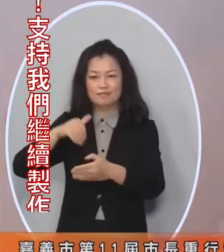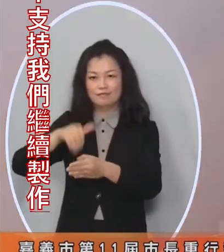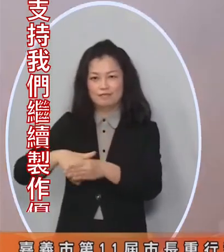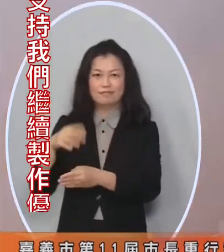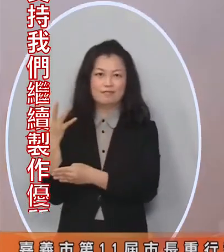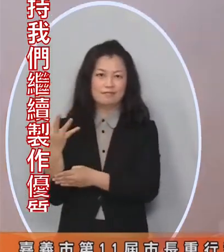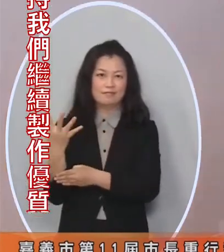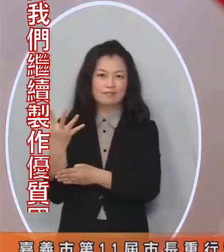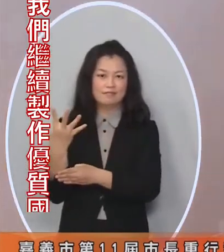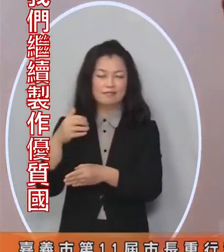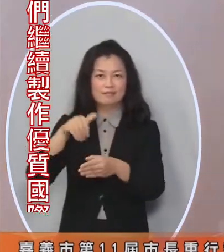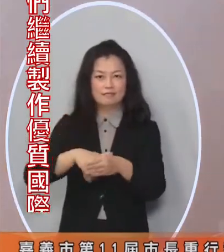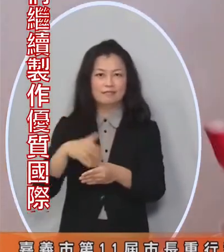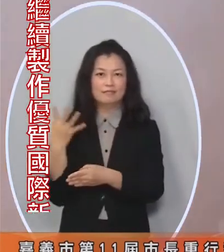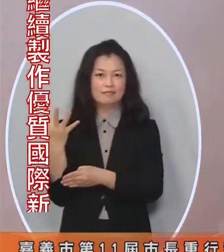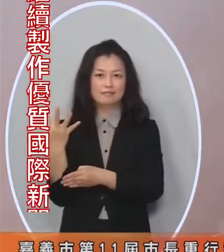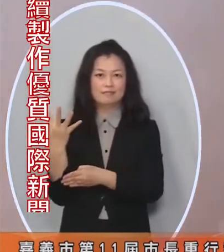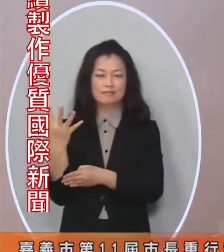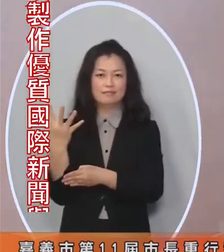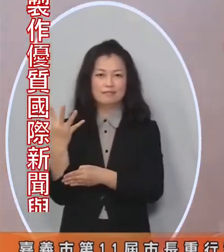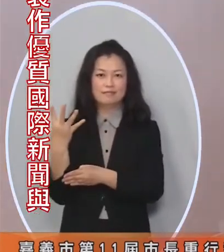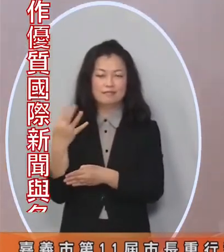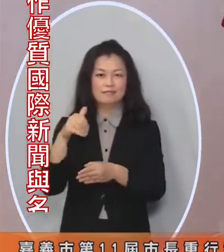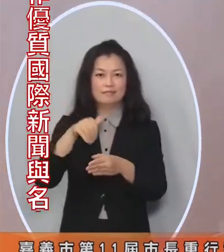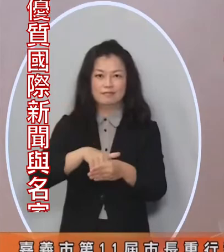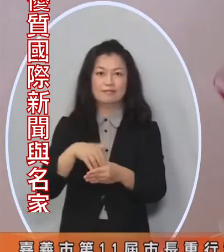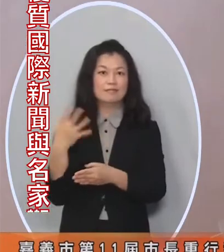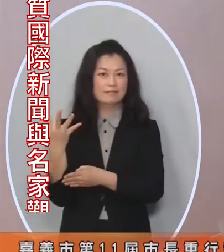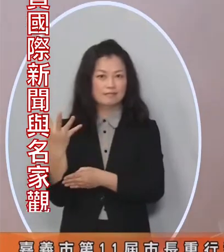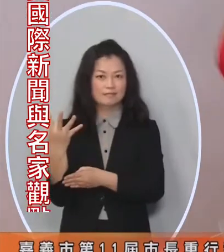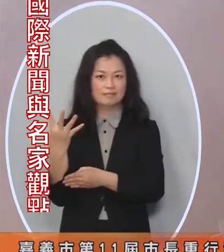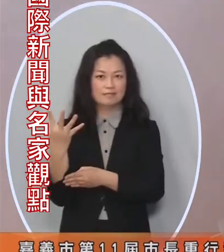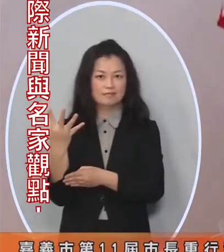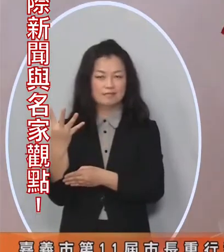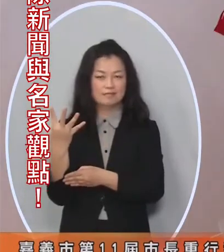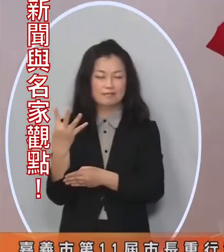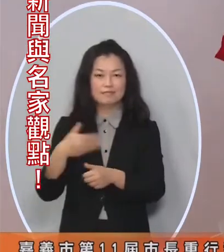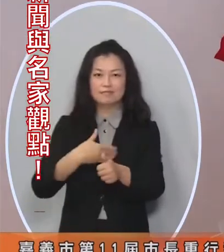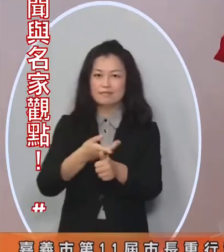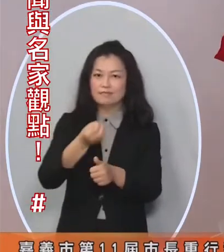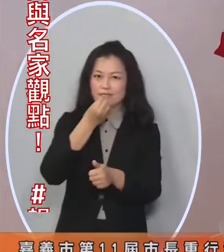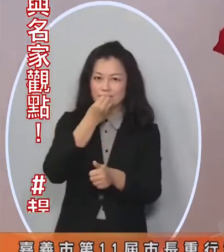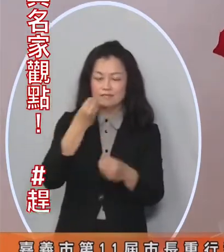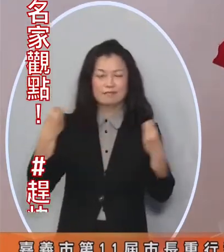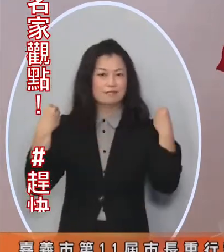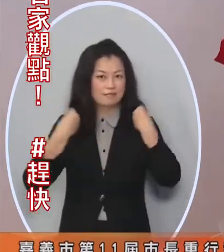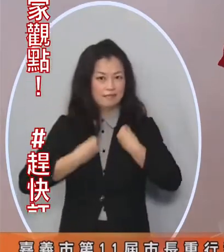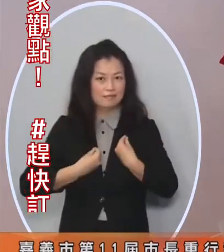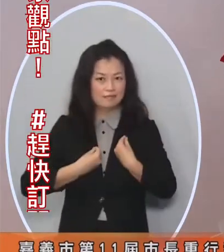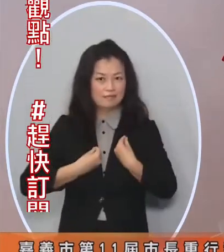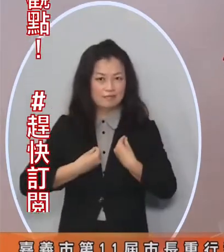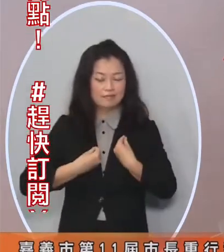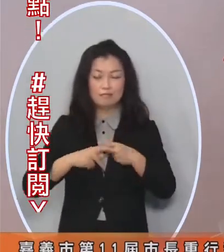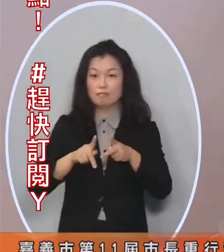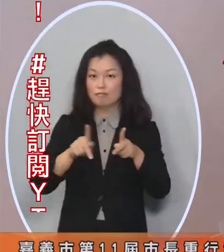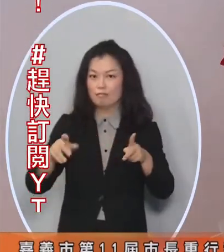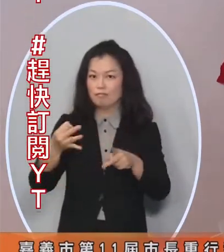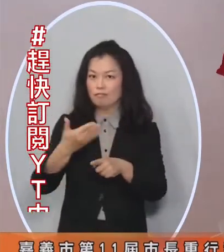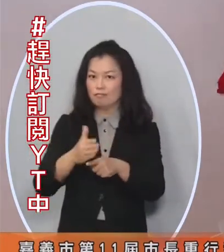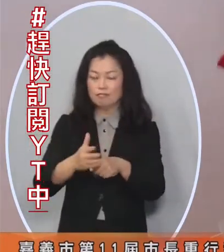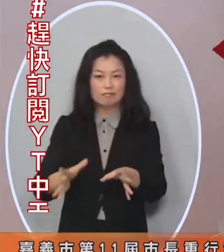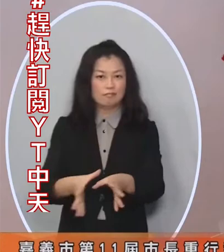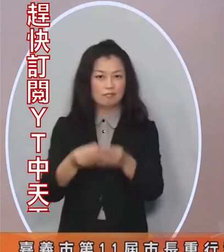号，投四号，投四号。输你吃，输你穿，输你欠钱拢免